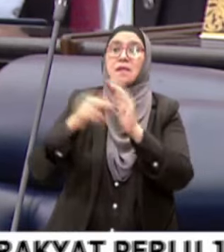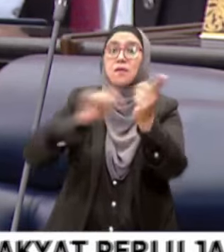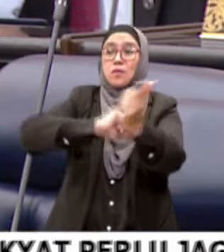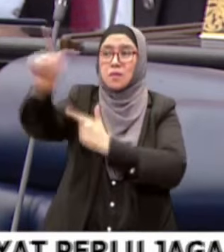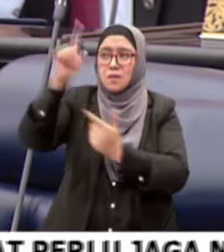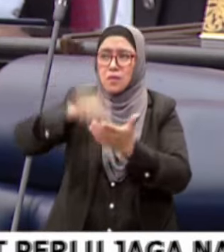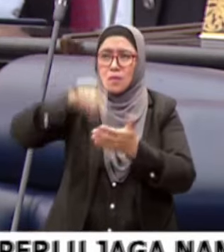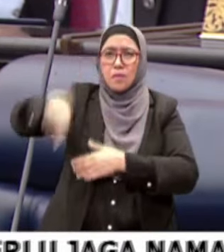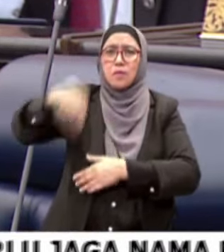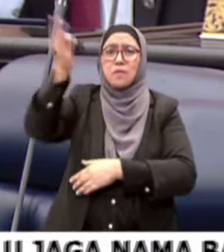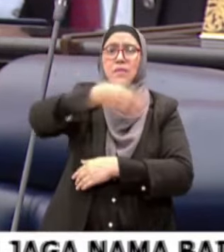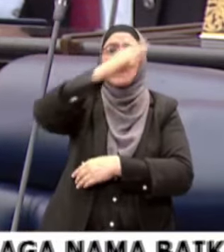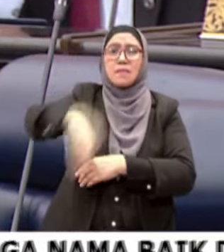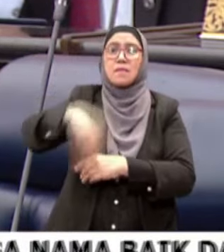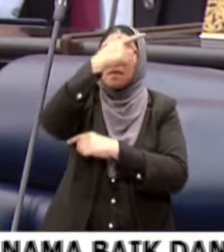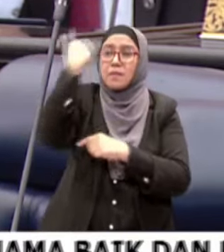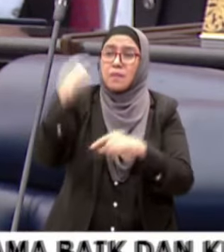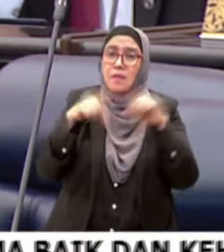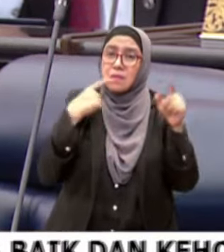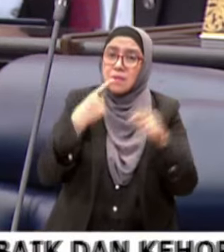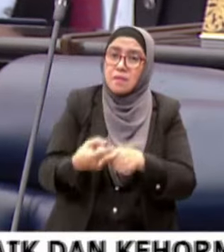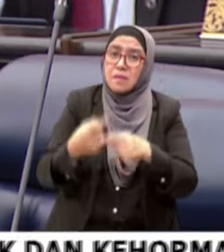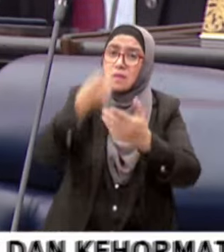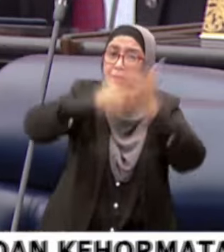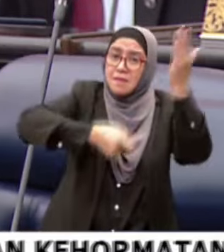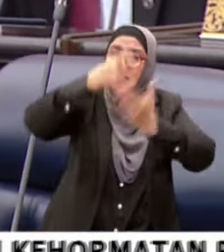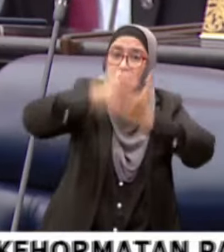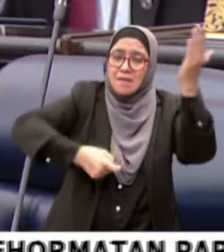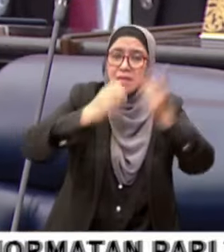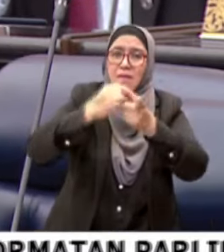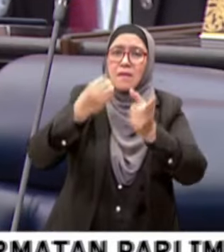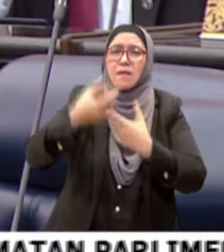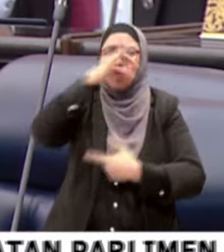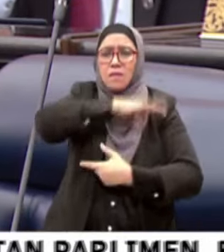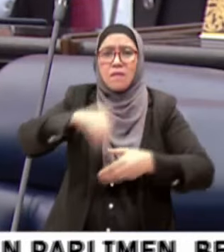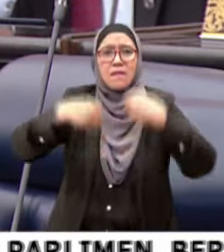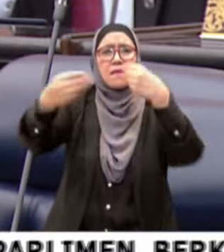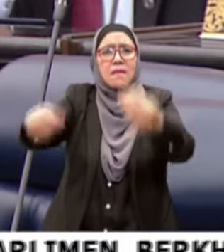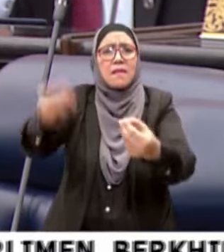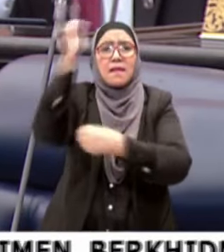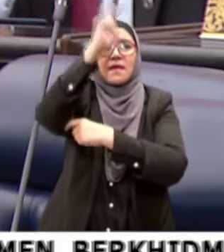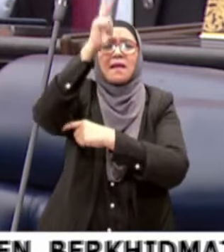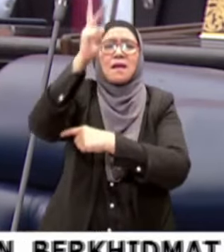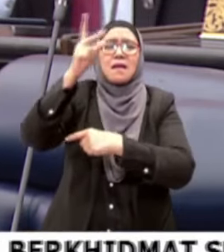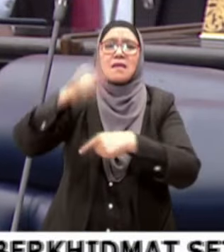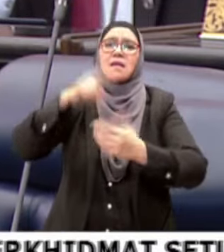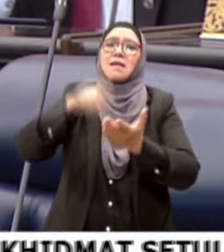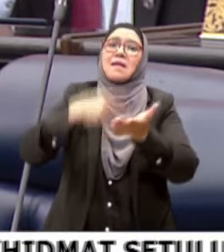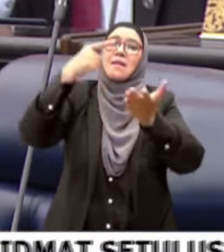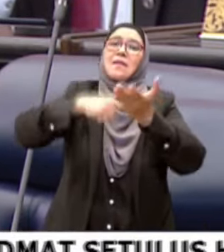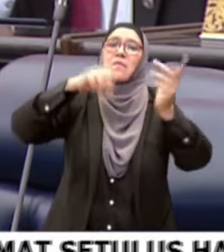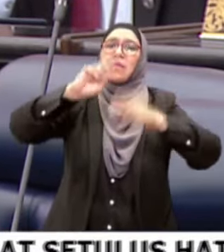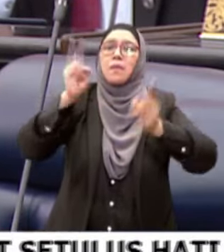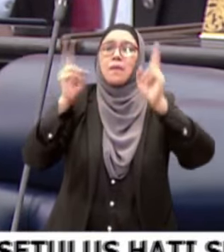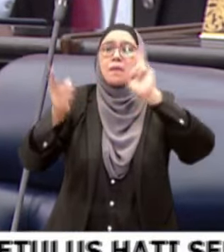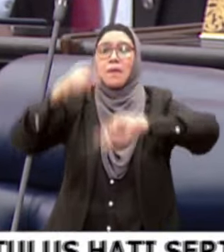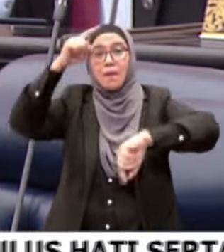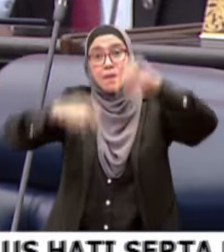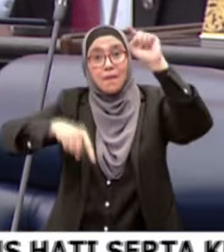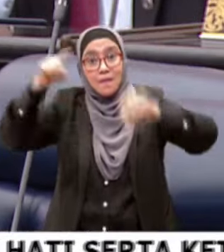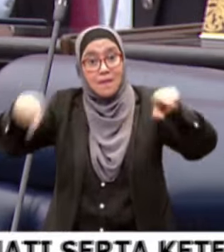dibatalkan karena teks teks atau insentif yang dibeli oleh kerajaan kadang kadang berubah mengikut masa itu